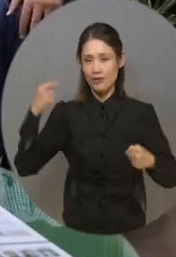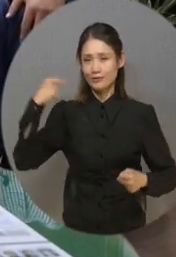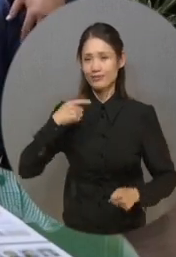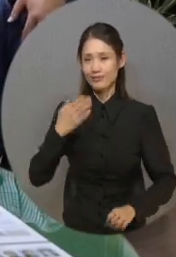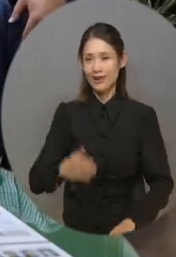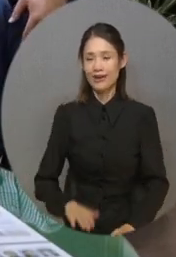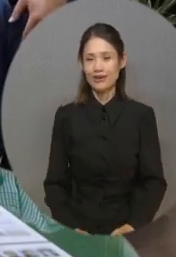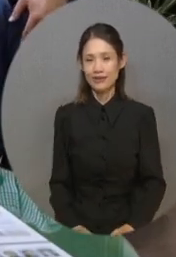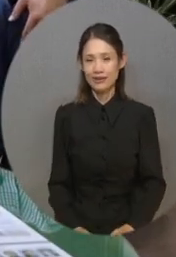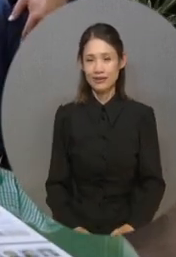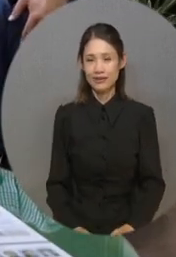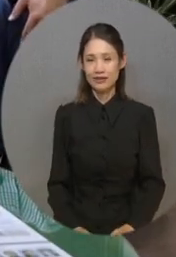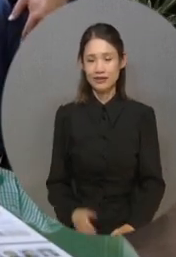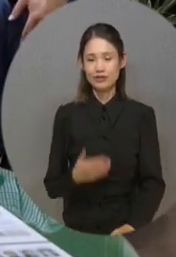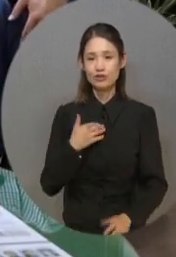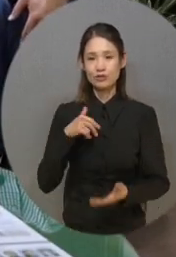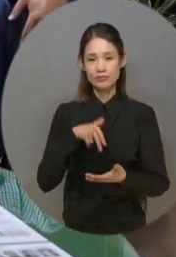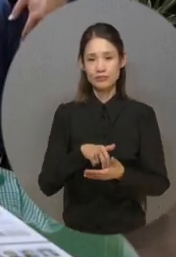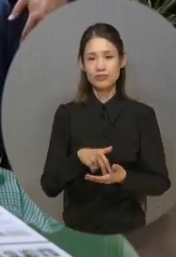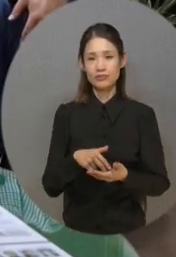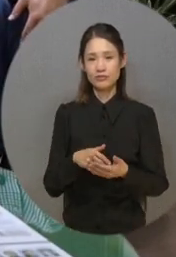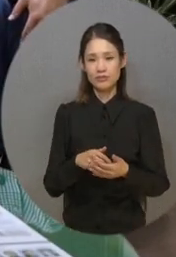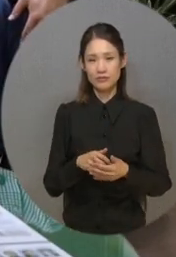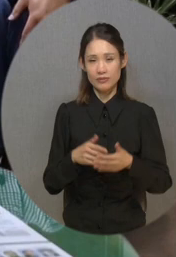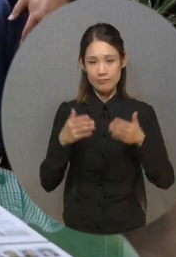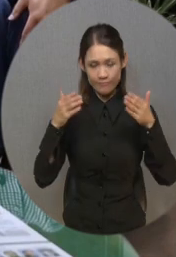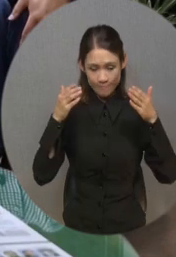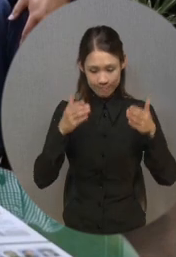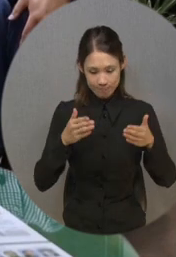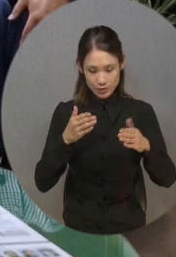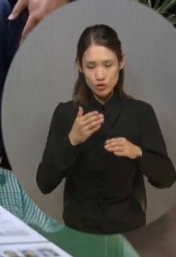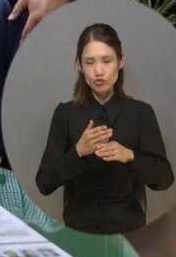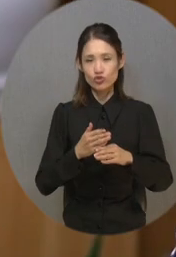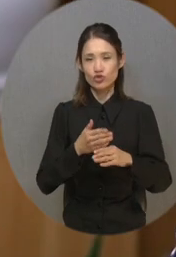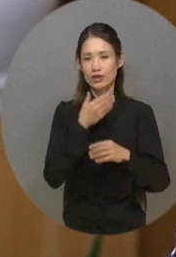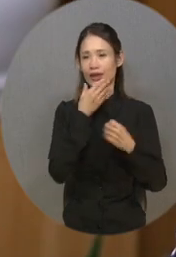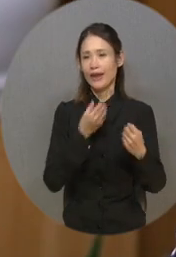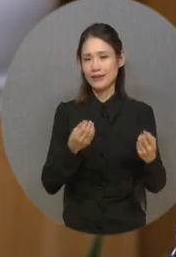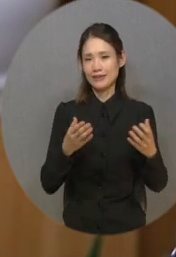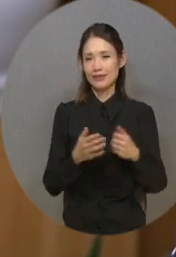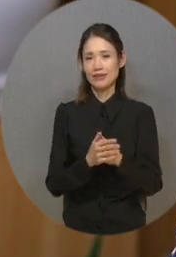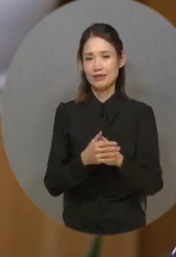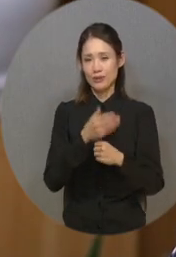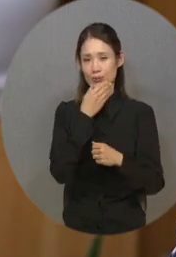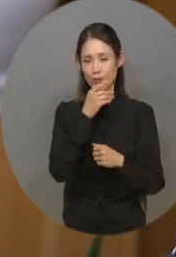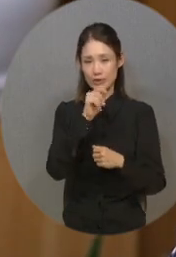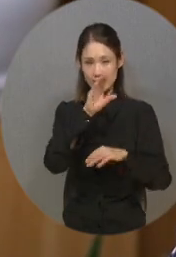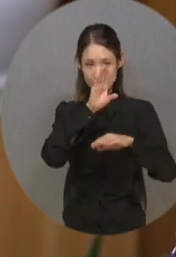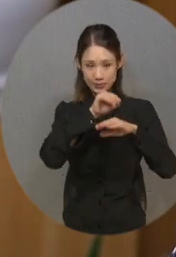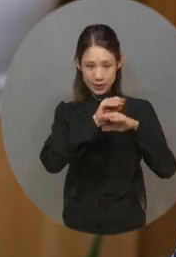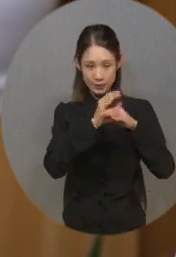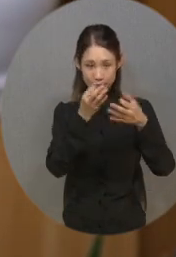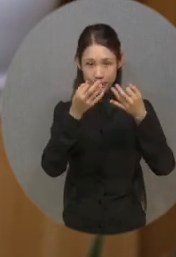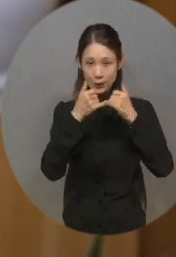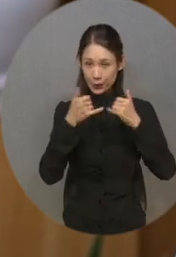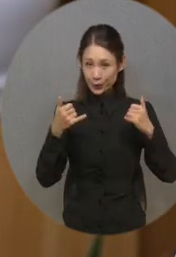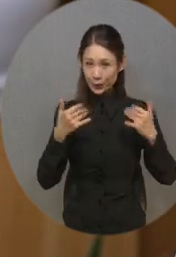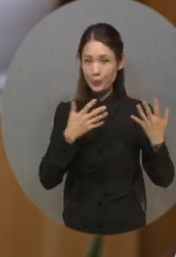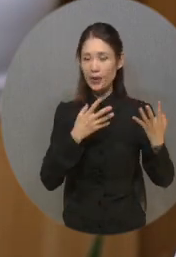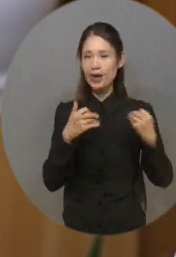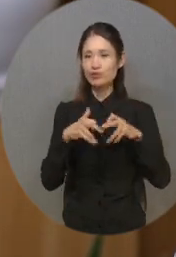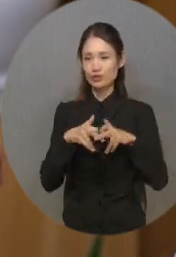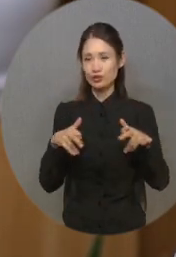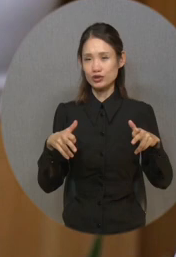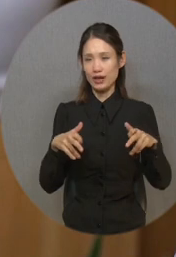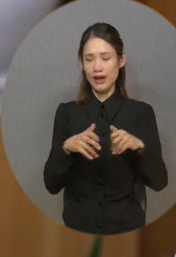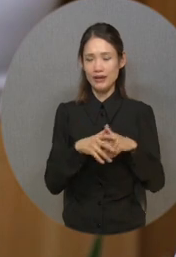네. 이렇게 저희들 입장에서는 또 심혈을 기울이고 있는 행사인 만큼 네. 복지TV를 보시는 많은 분들이